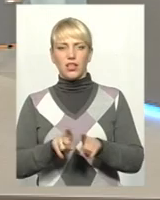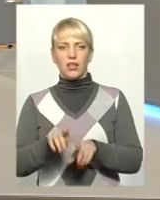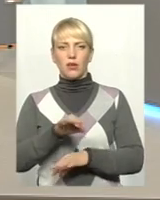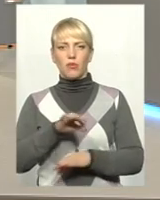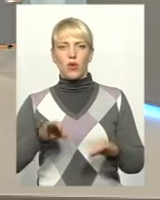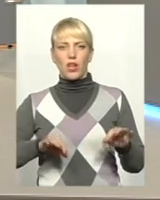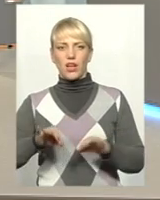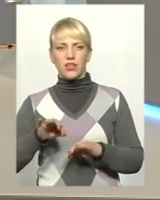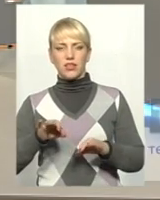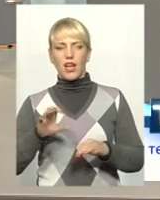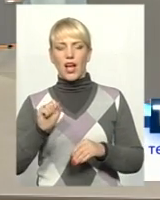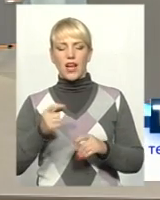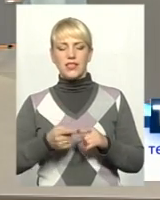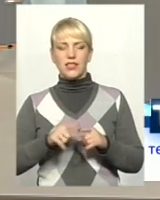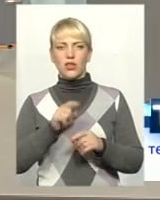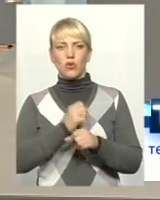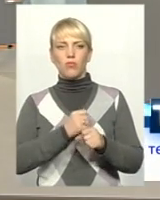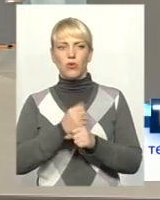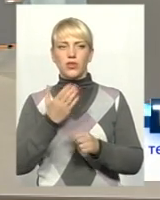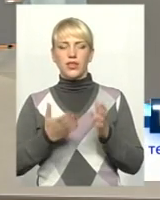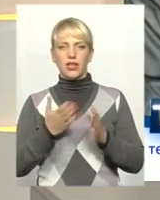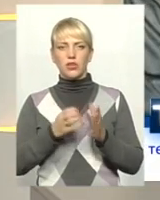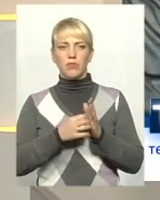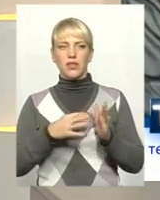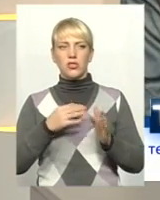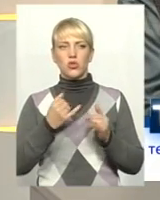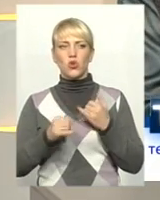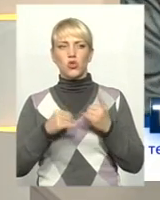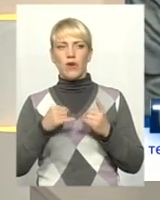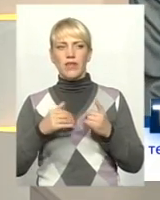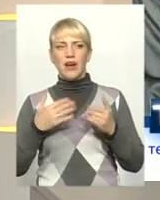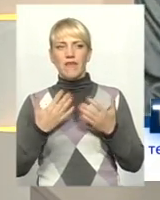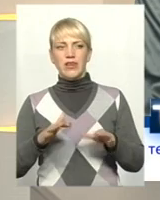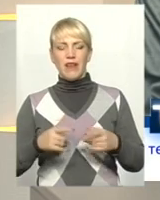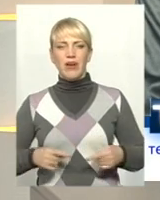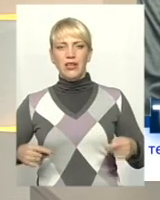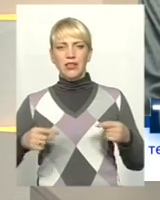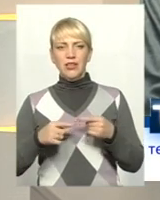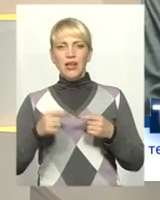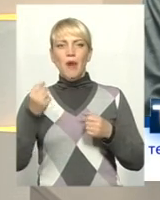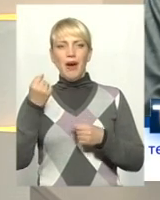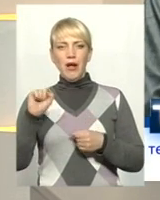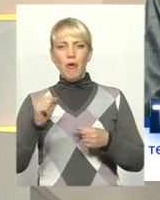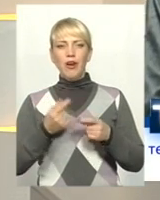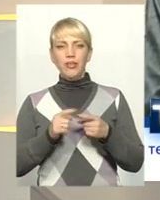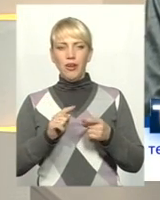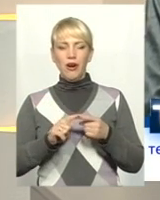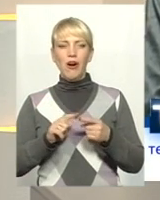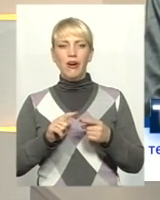А ці роботи, якщо 15 жовтня вже визначиться переможець цього